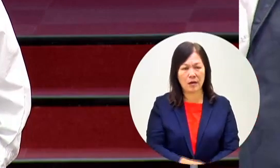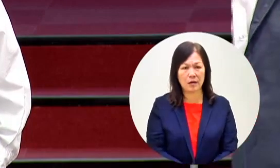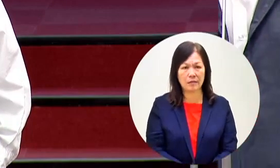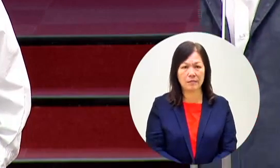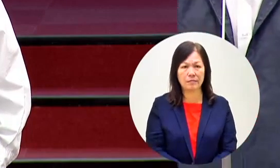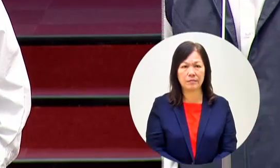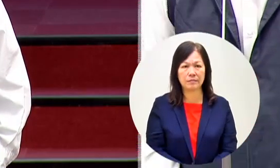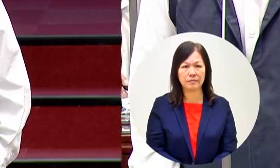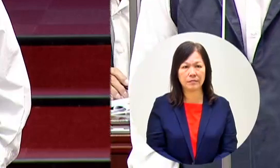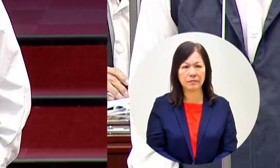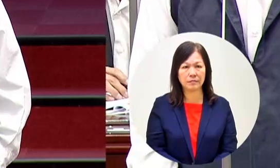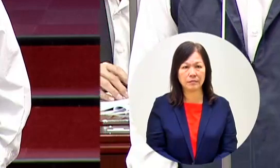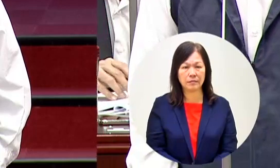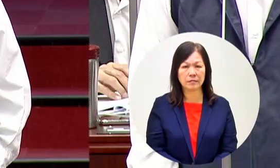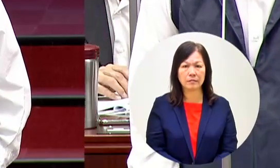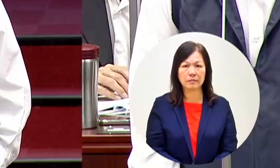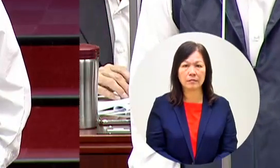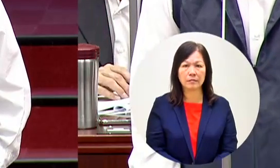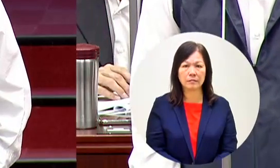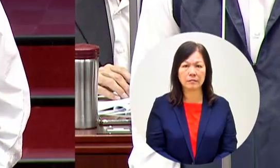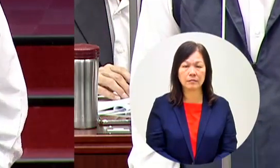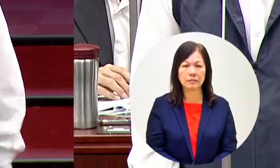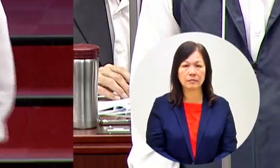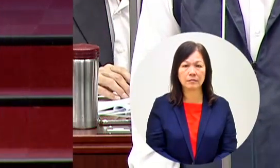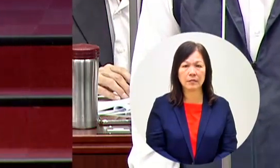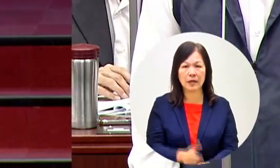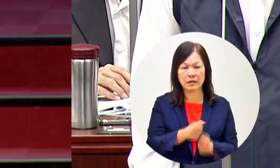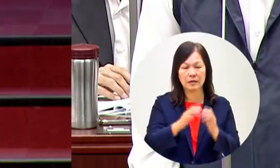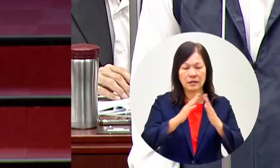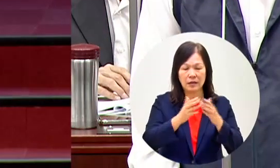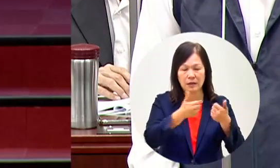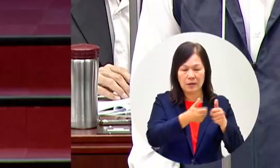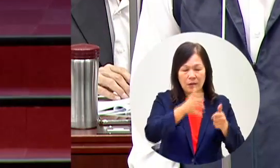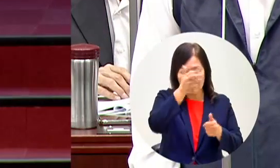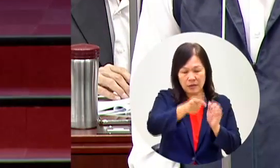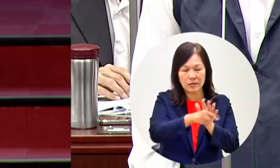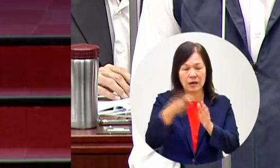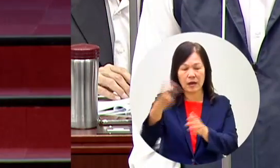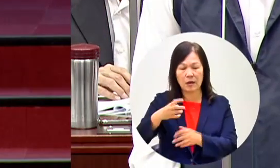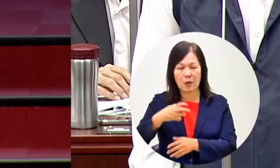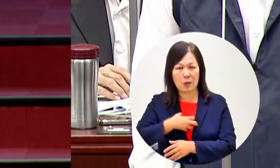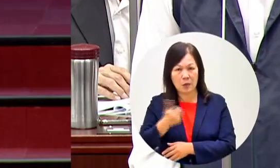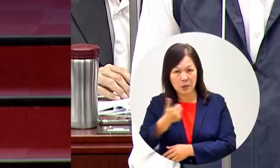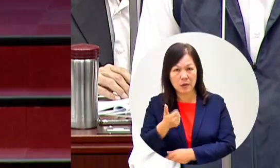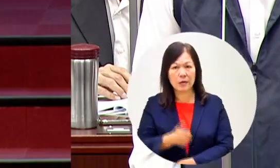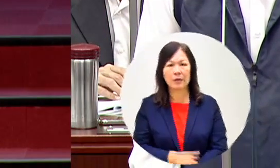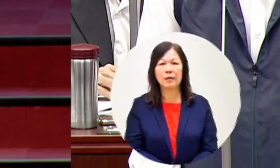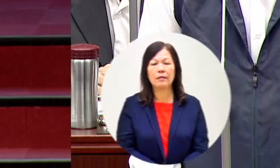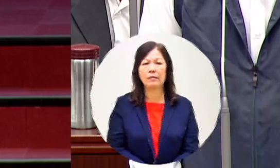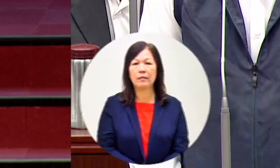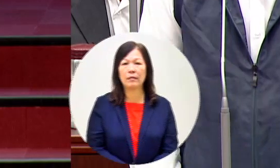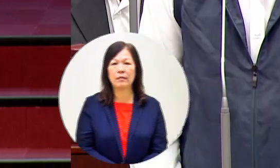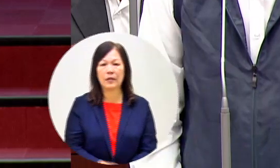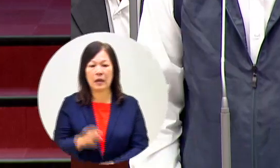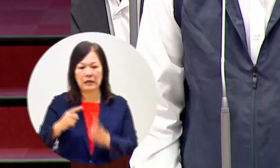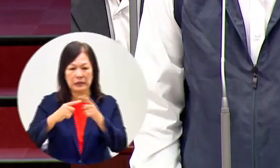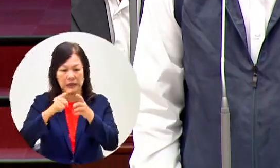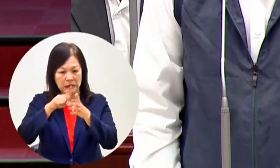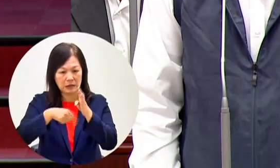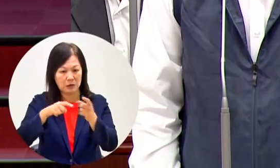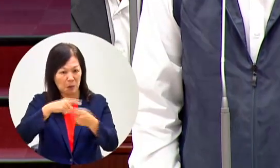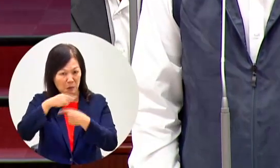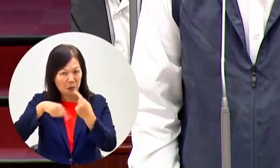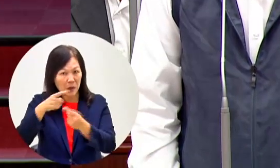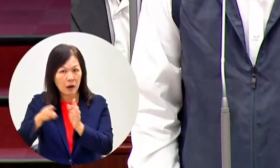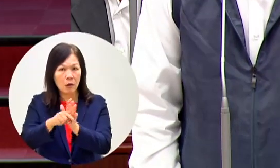谢谢议长，还有吴议长，有关。人事的调整啊，阮会去统筹，下去检